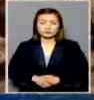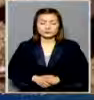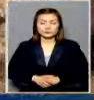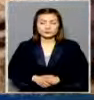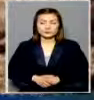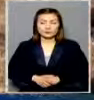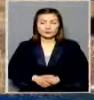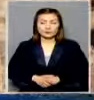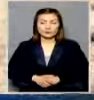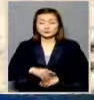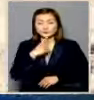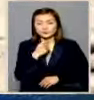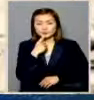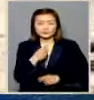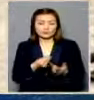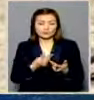malın kanını alıp